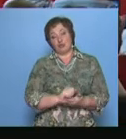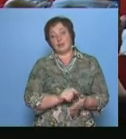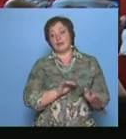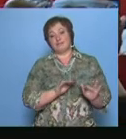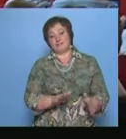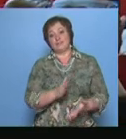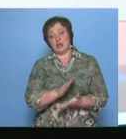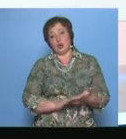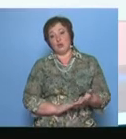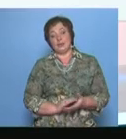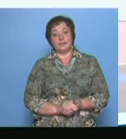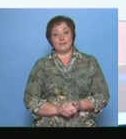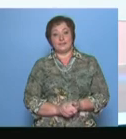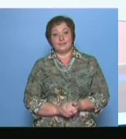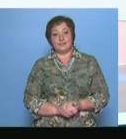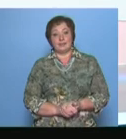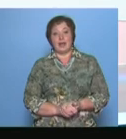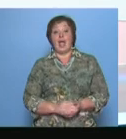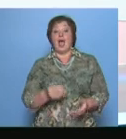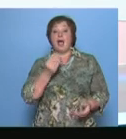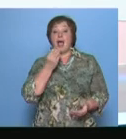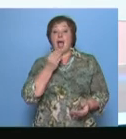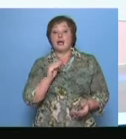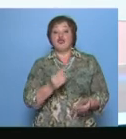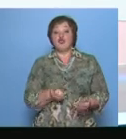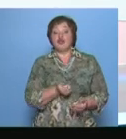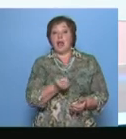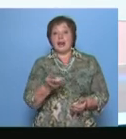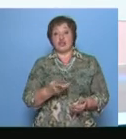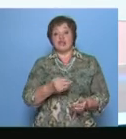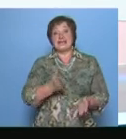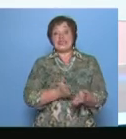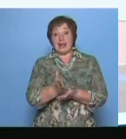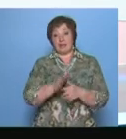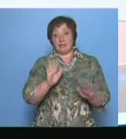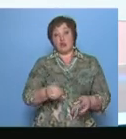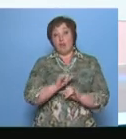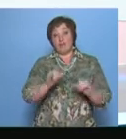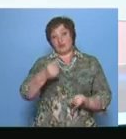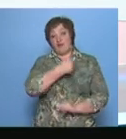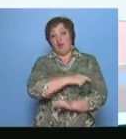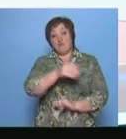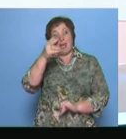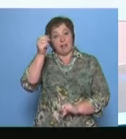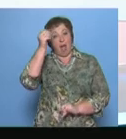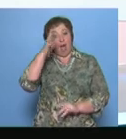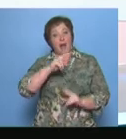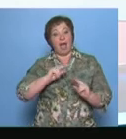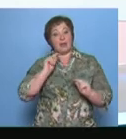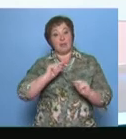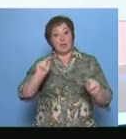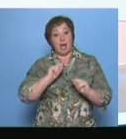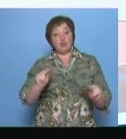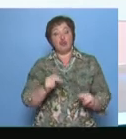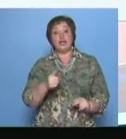«Моя Удмуртия». Количество целевых мест увеличат в Медакадемии. В следующем году здесь под заказ примут на обучение